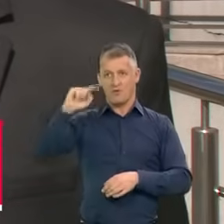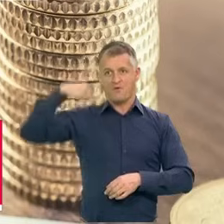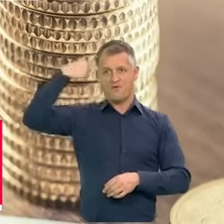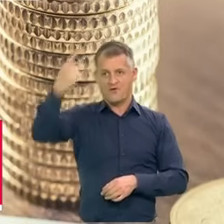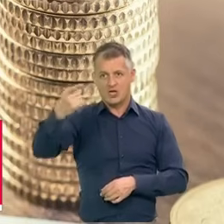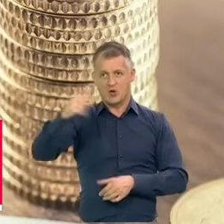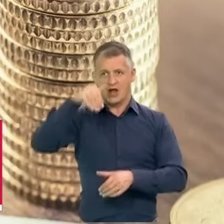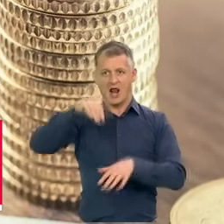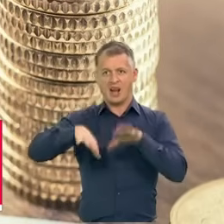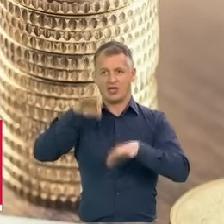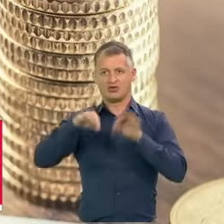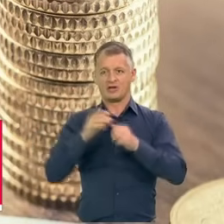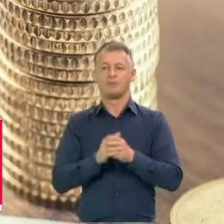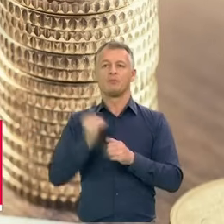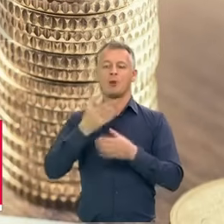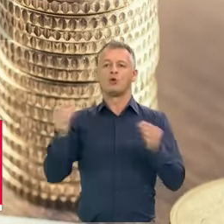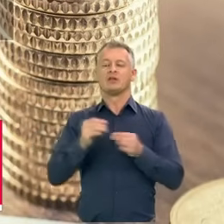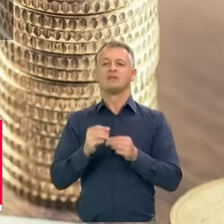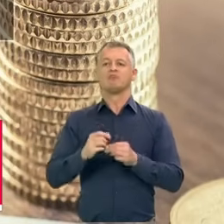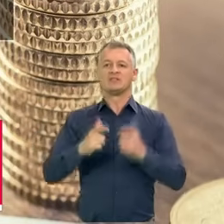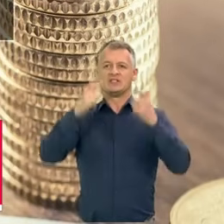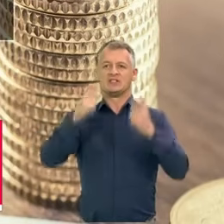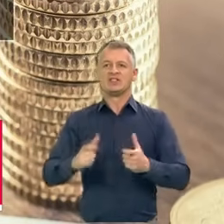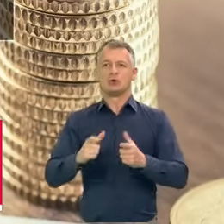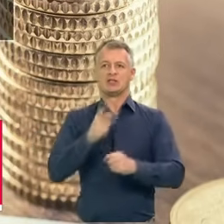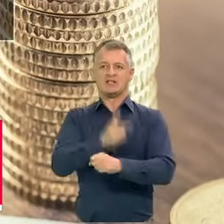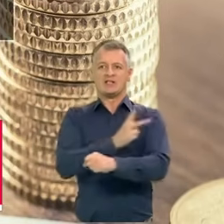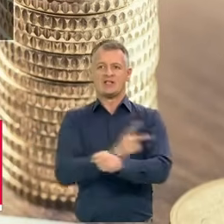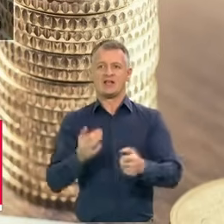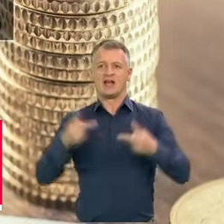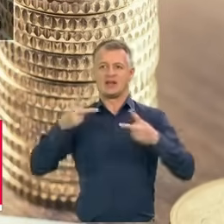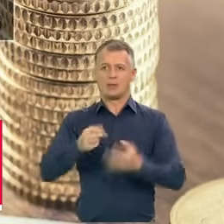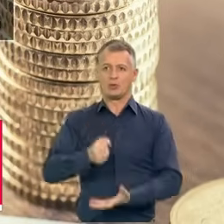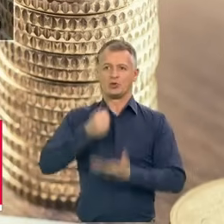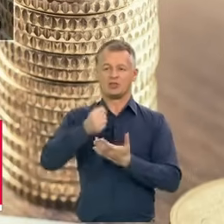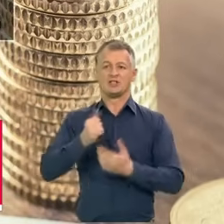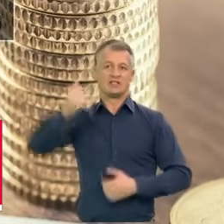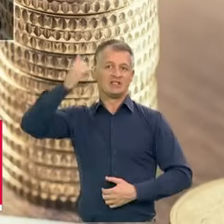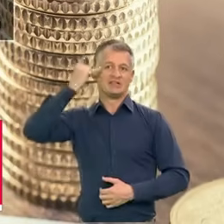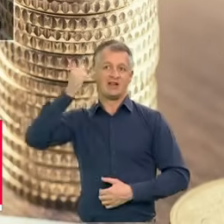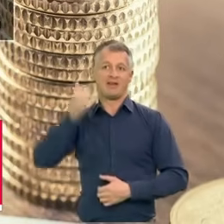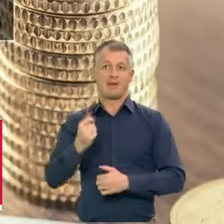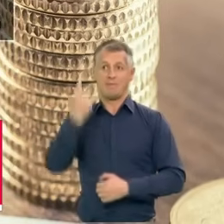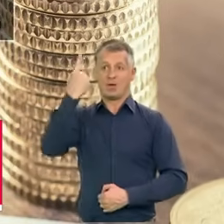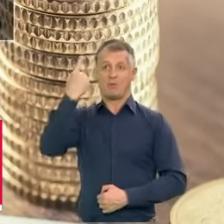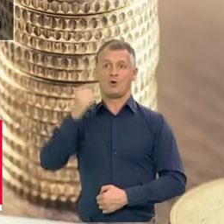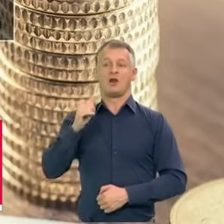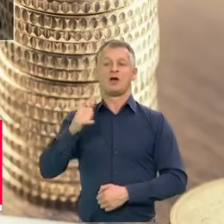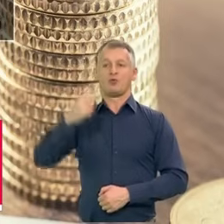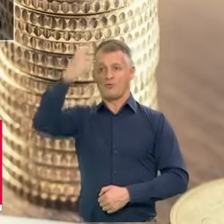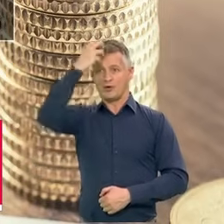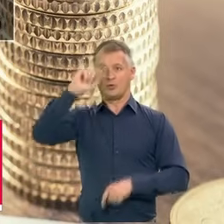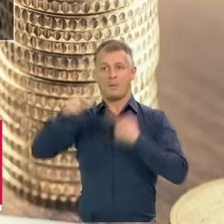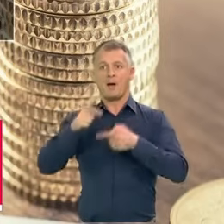alegeri însă sunt zeci de instituții cărora li s a tăiat din buget cap de listă este secretariatul General al Guvernului urmat de